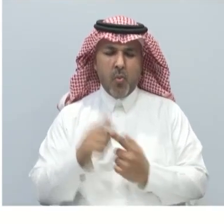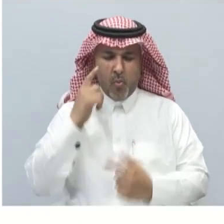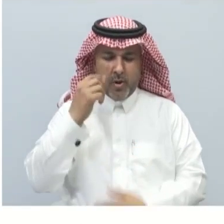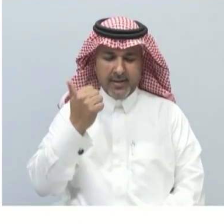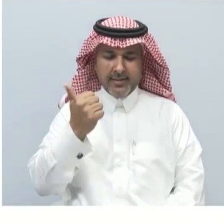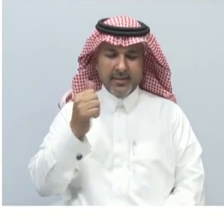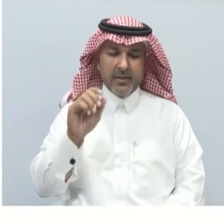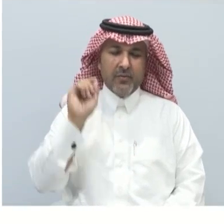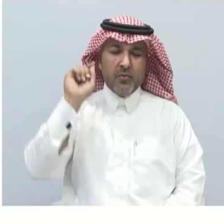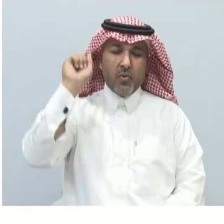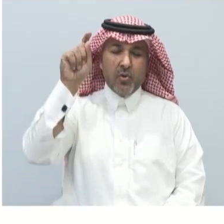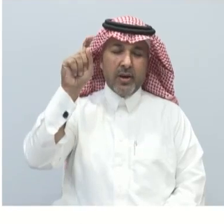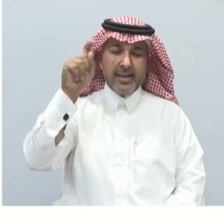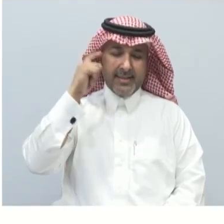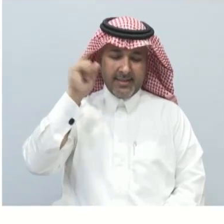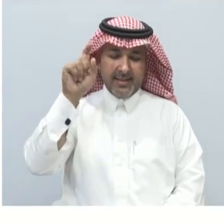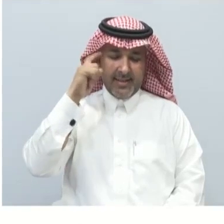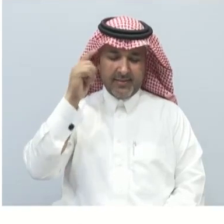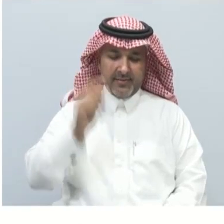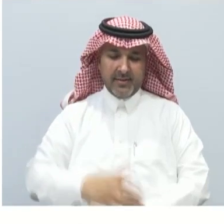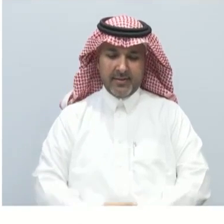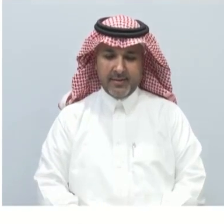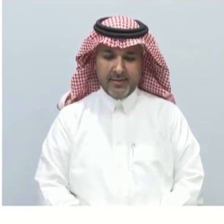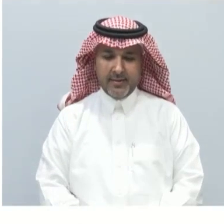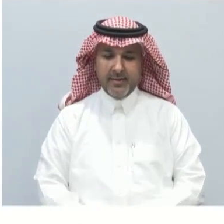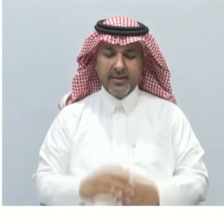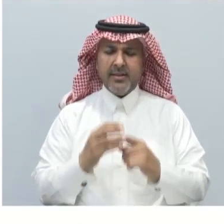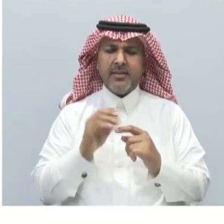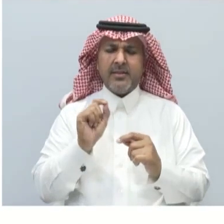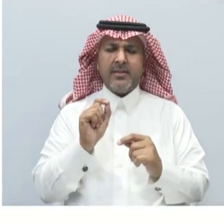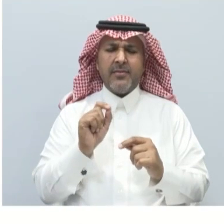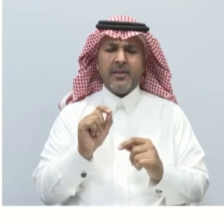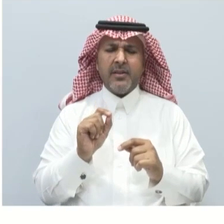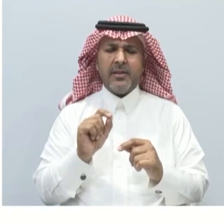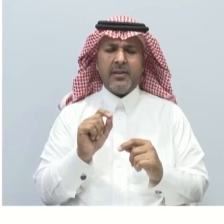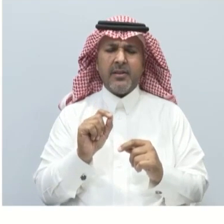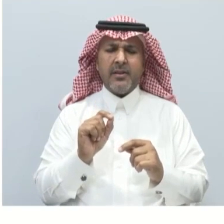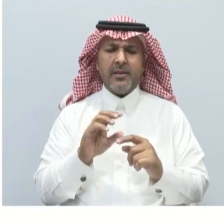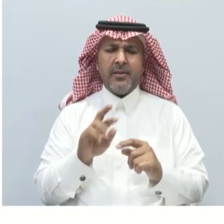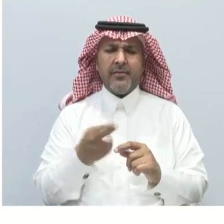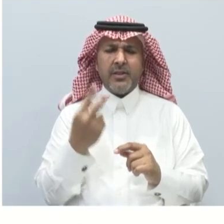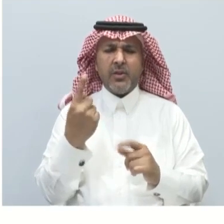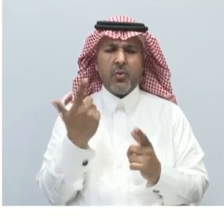سته اس اكس عندنا عندنا اول شيء الصفر فاصله واحد هذا يعطيني تضييق